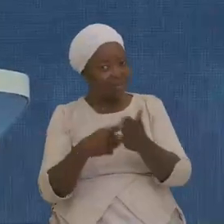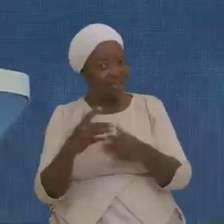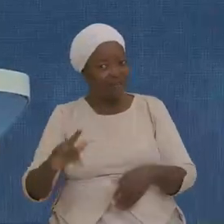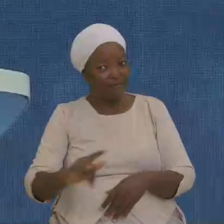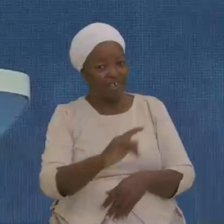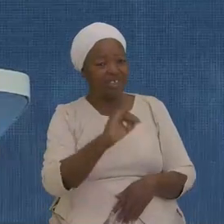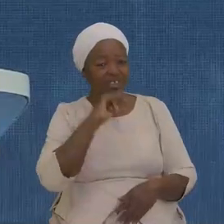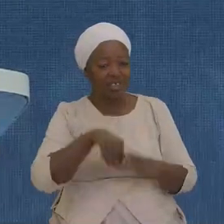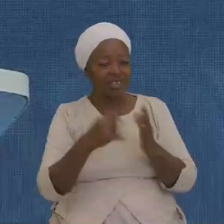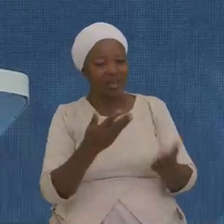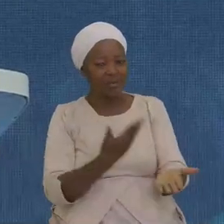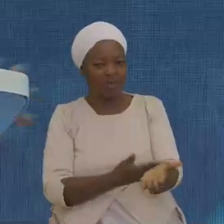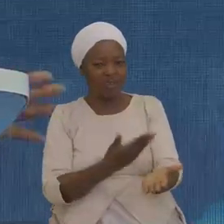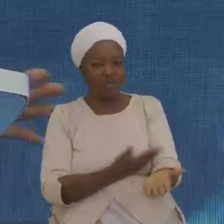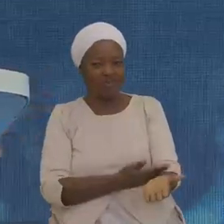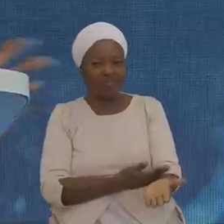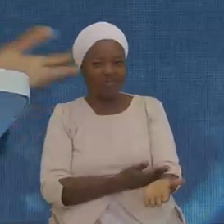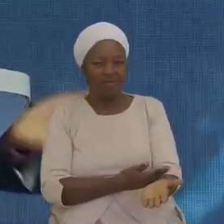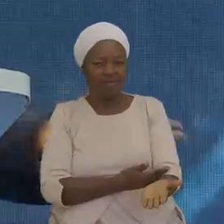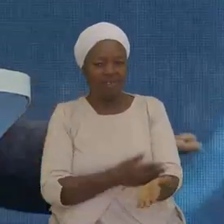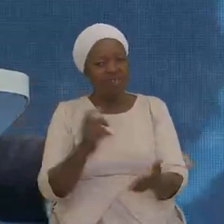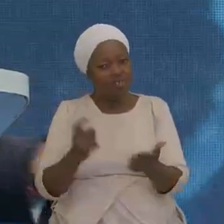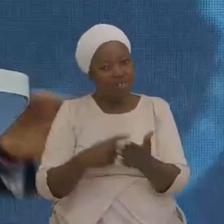Parfois, l'avion, le vol, c'est le matin.